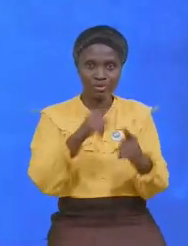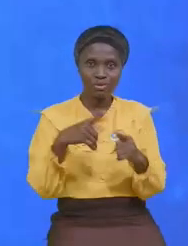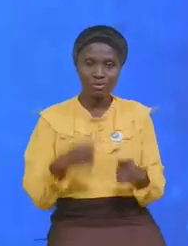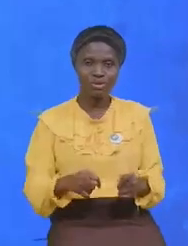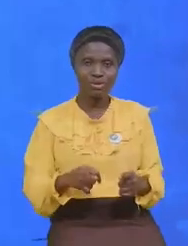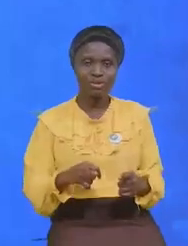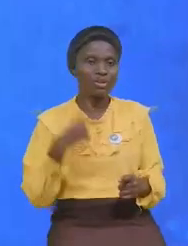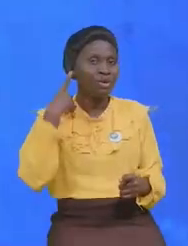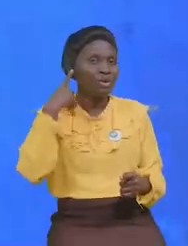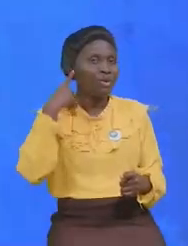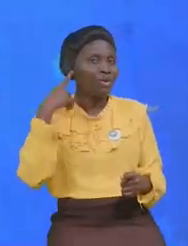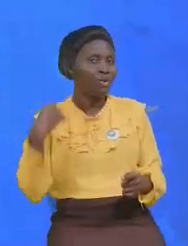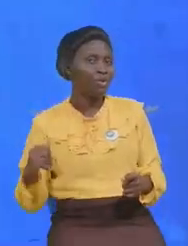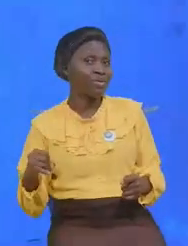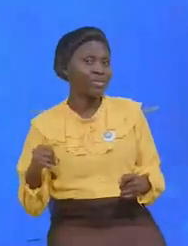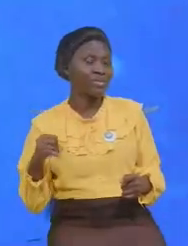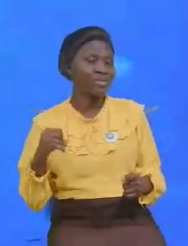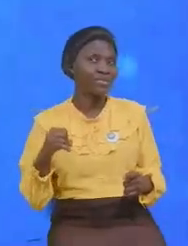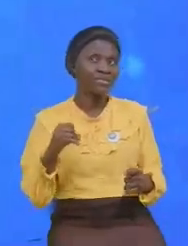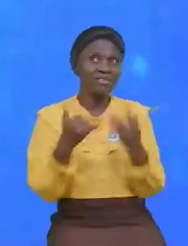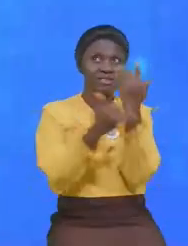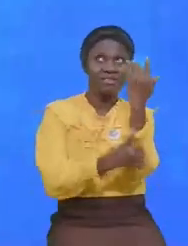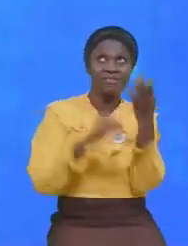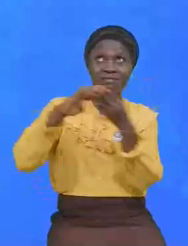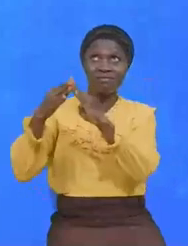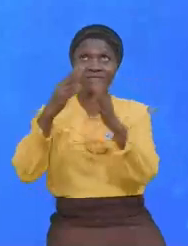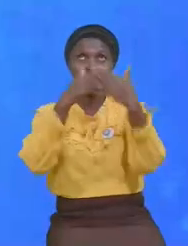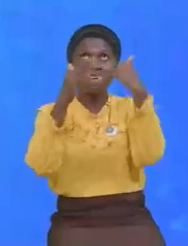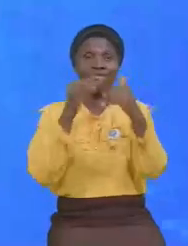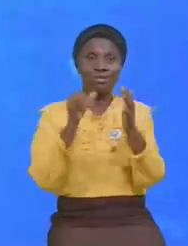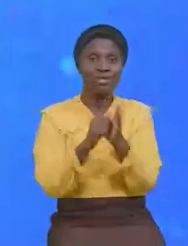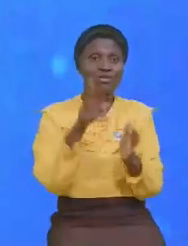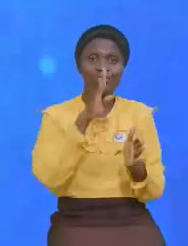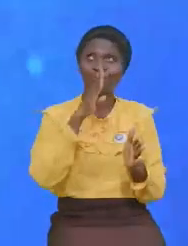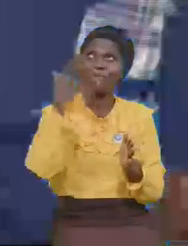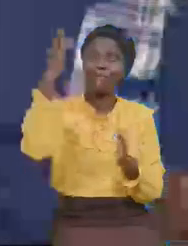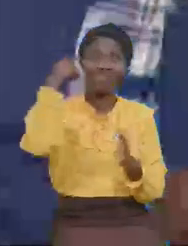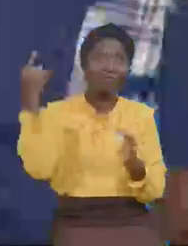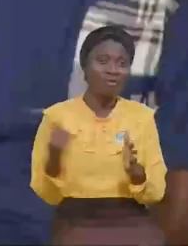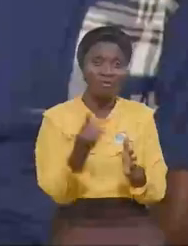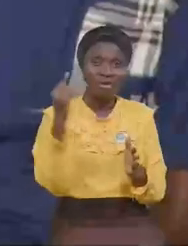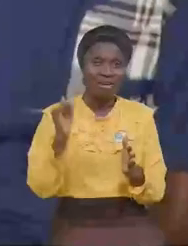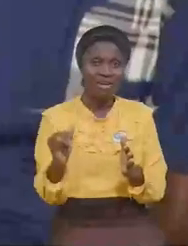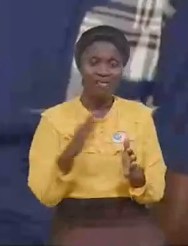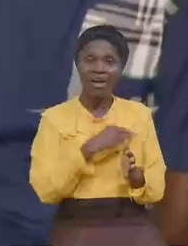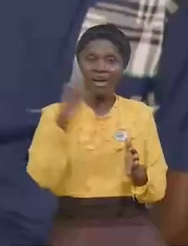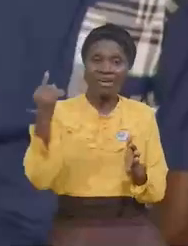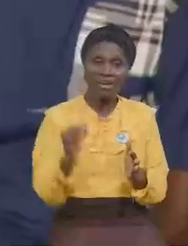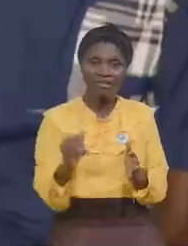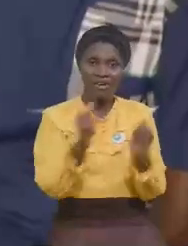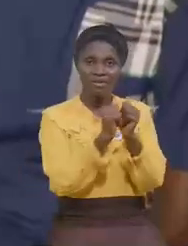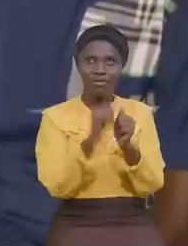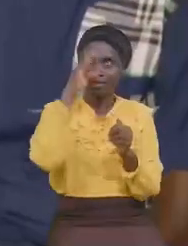de souffrance et t'amener à la ville dorée du ciel pour que tu sois